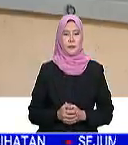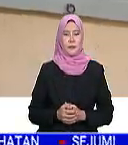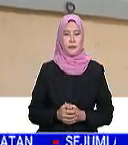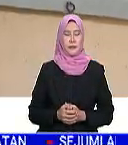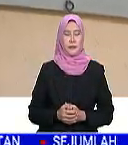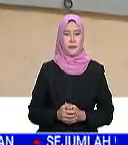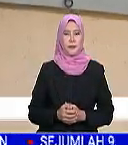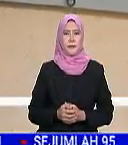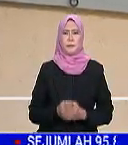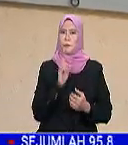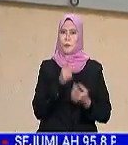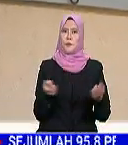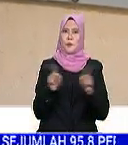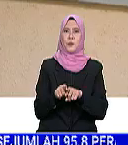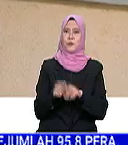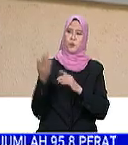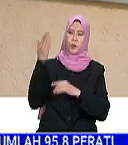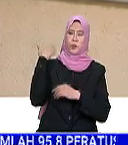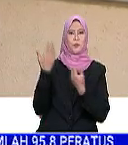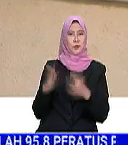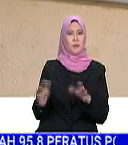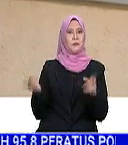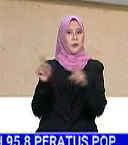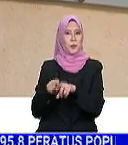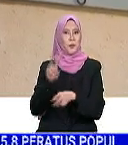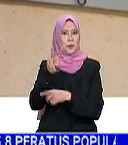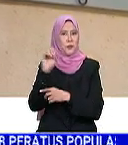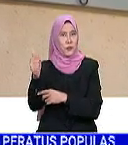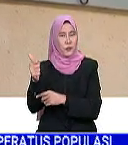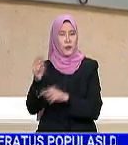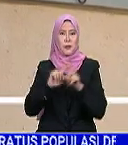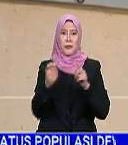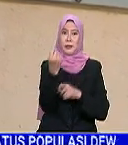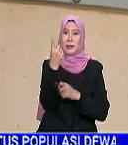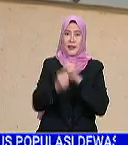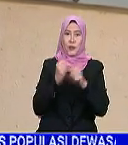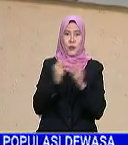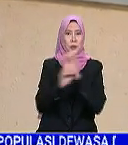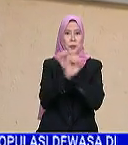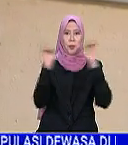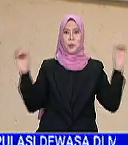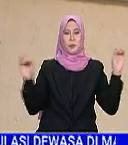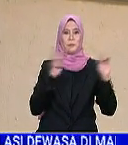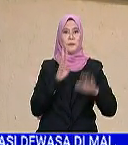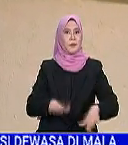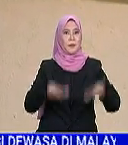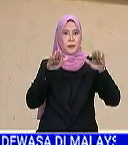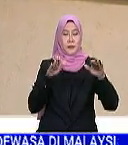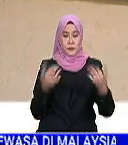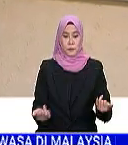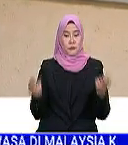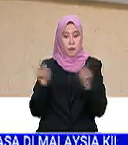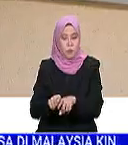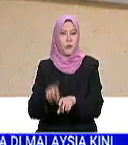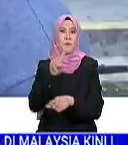Sebenarnya kejadian ini 2010 dah jadi banjir. Tapi dah 11 tahun tak jadi. Dan 2021 ni